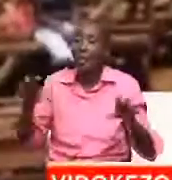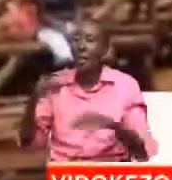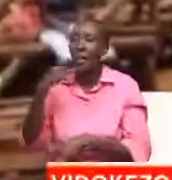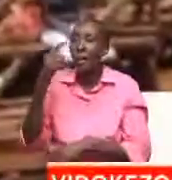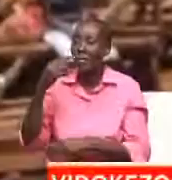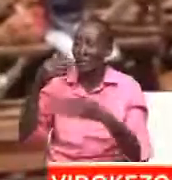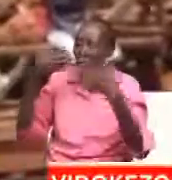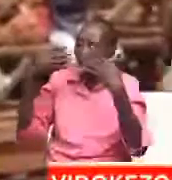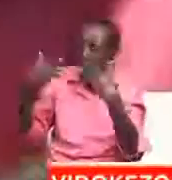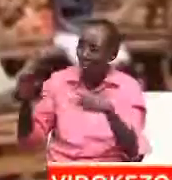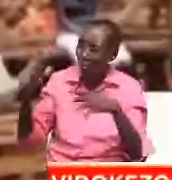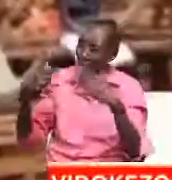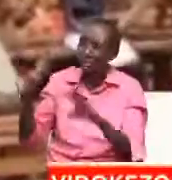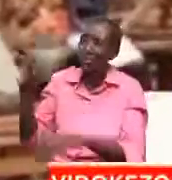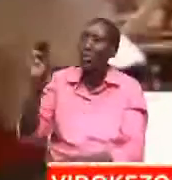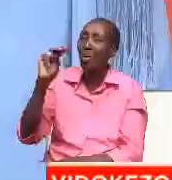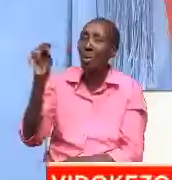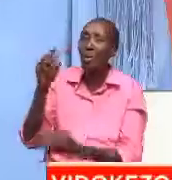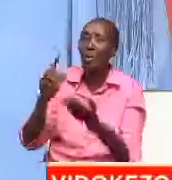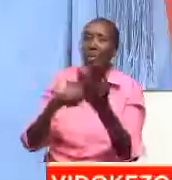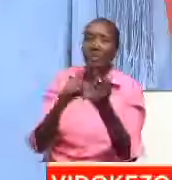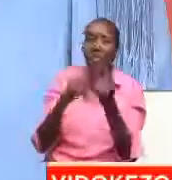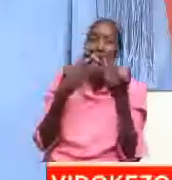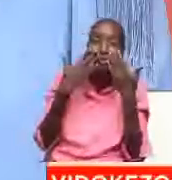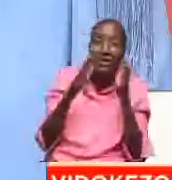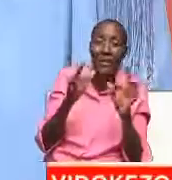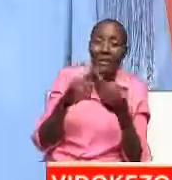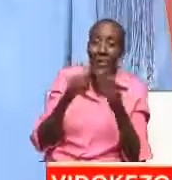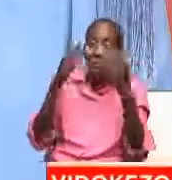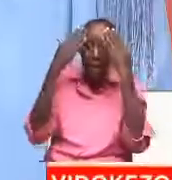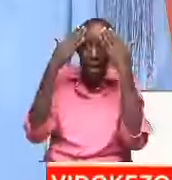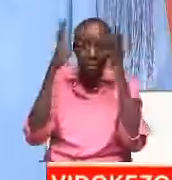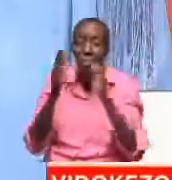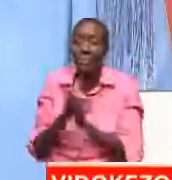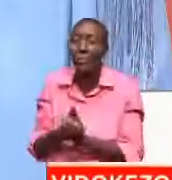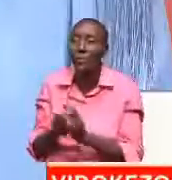inakadiriwa, huku wasifahamu. Na bila shaka mpenzi mtazamaji